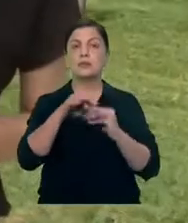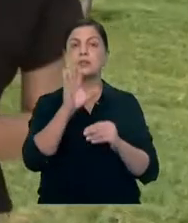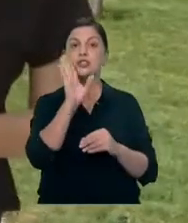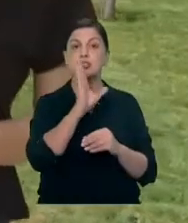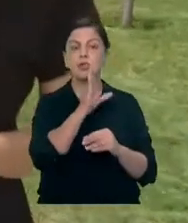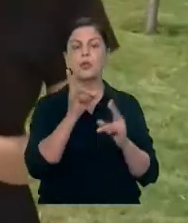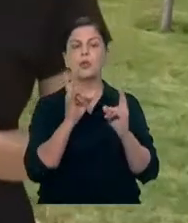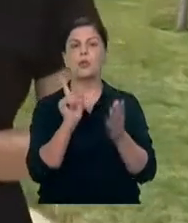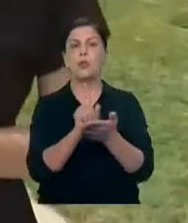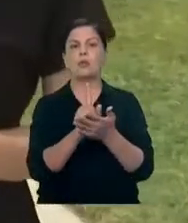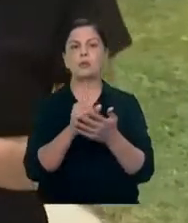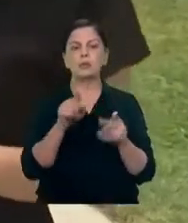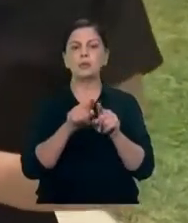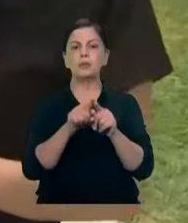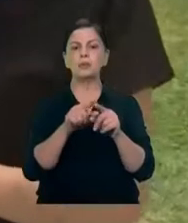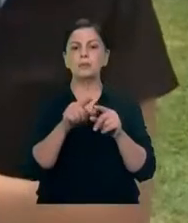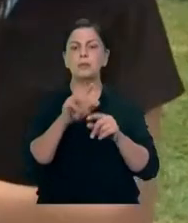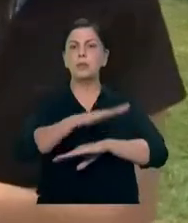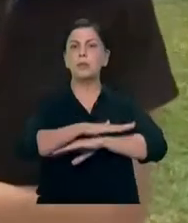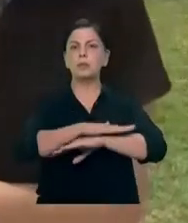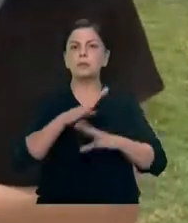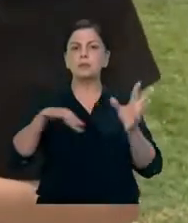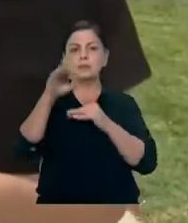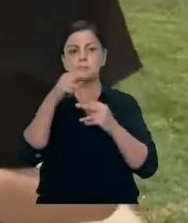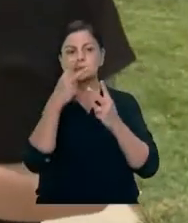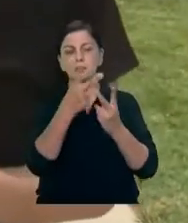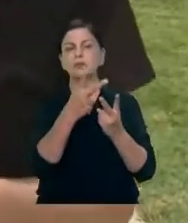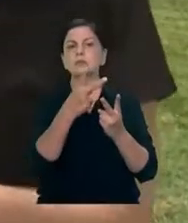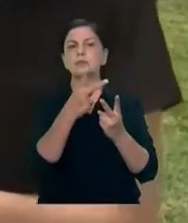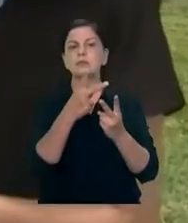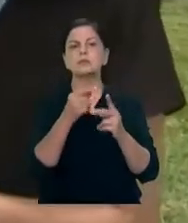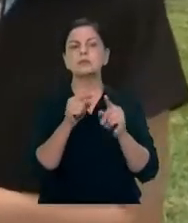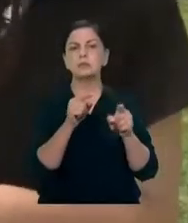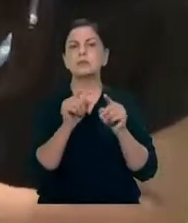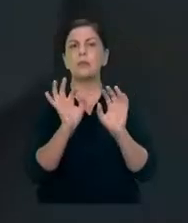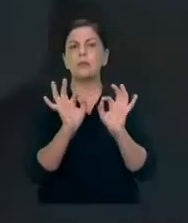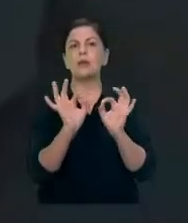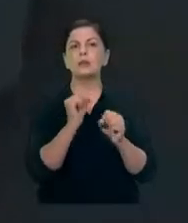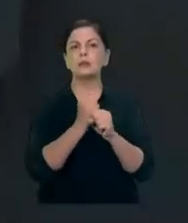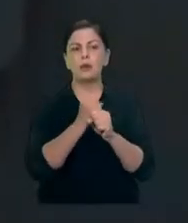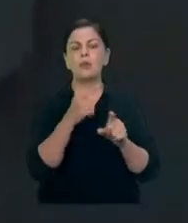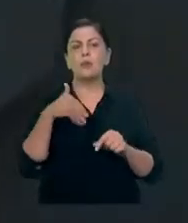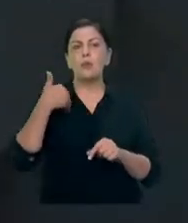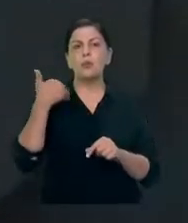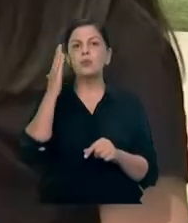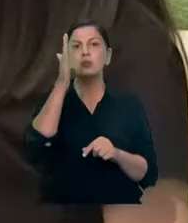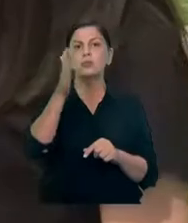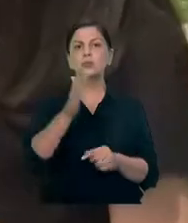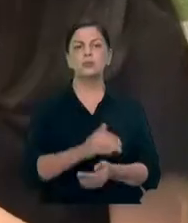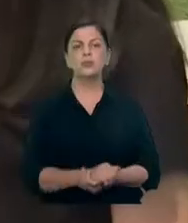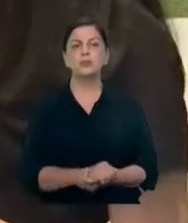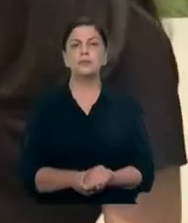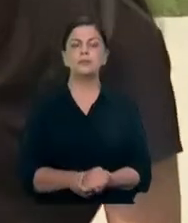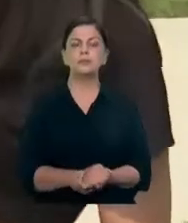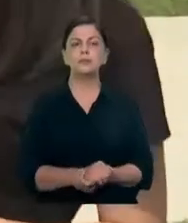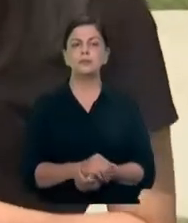nümunə olmalıdır. O, əgər ailəsində nümunə ola biləcəksə, o mütləq hansısa faydanı verməyə qadir olacaq.